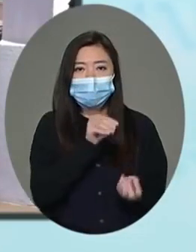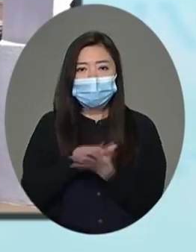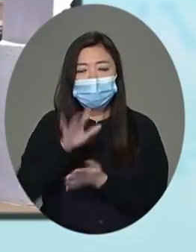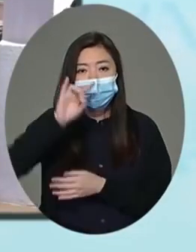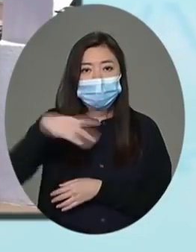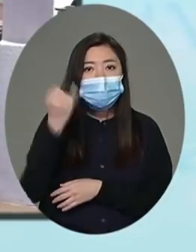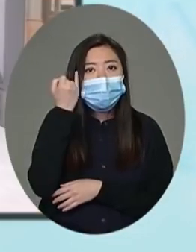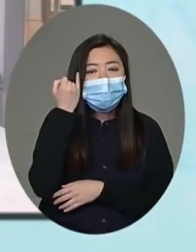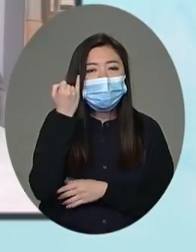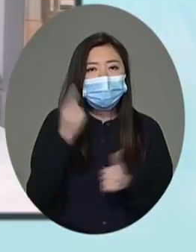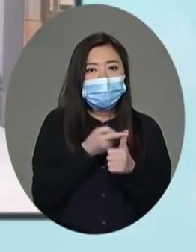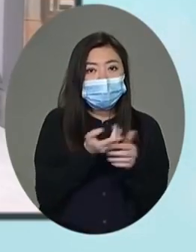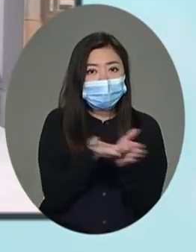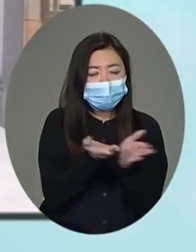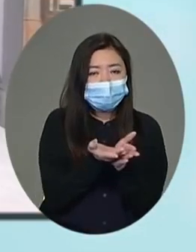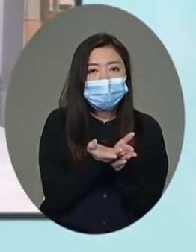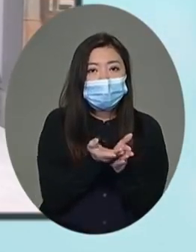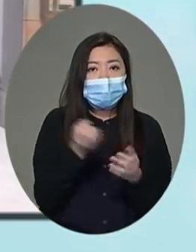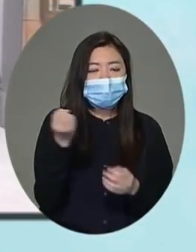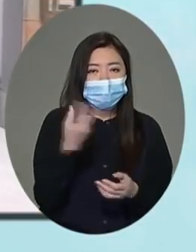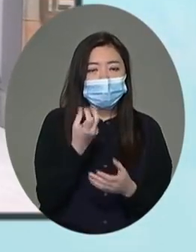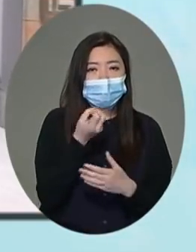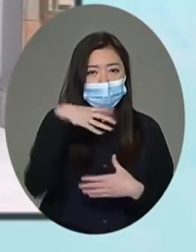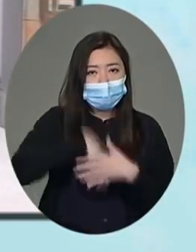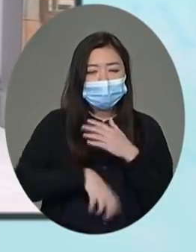源頭不明的初步確診個案，同